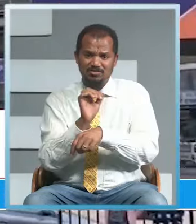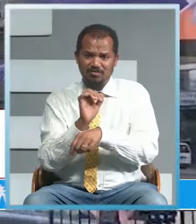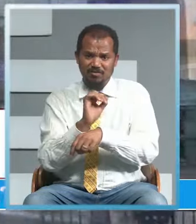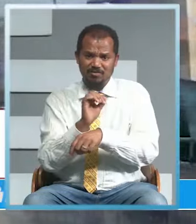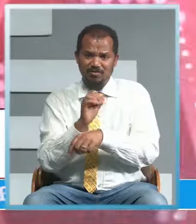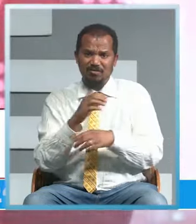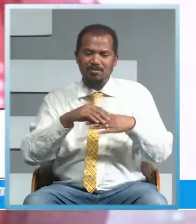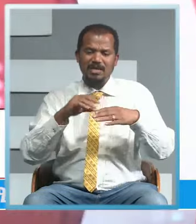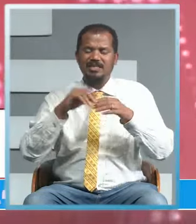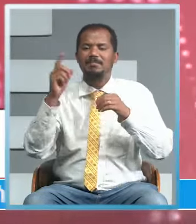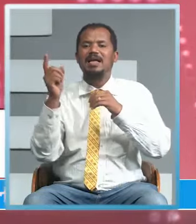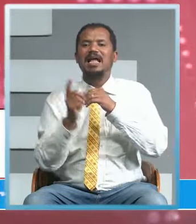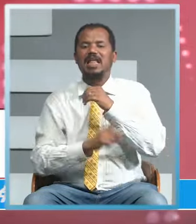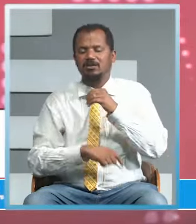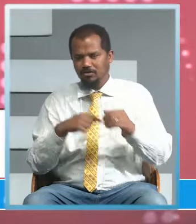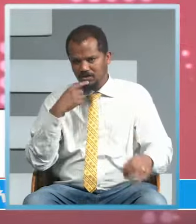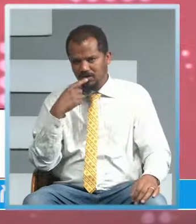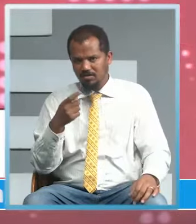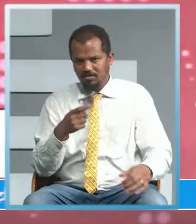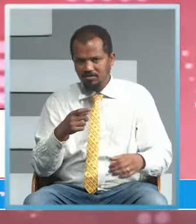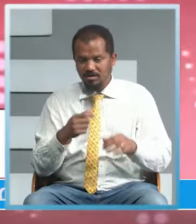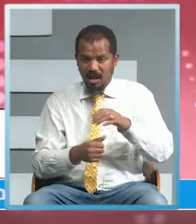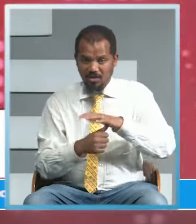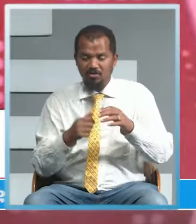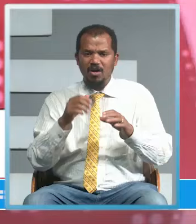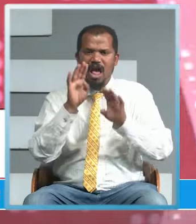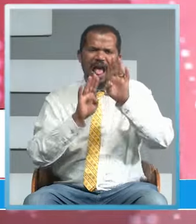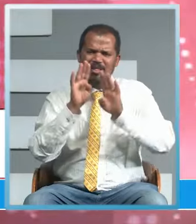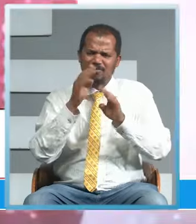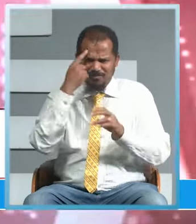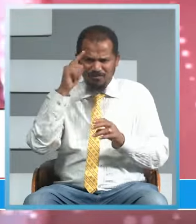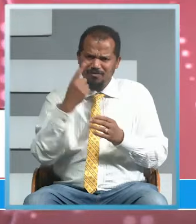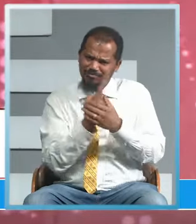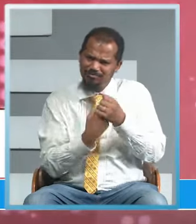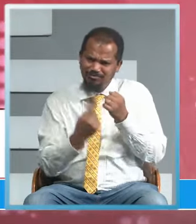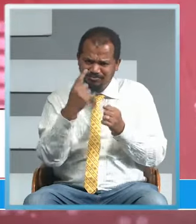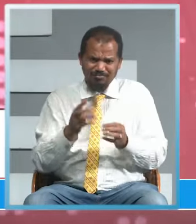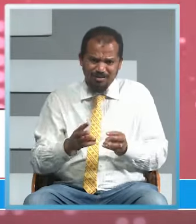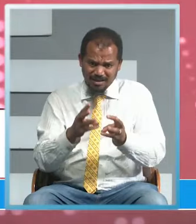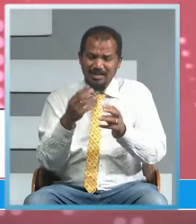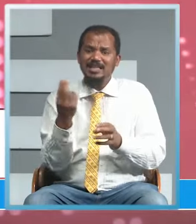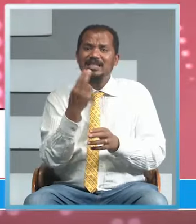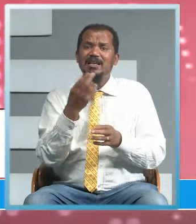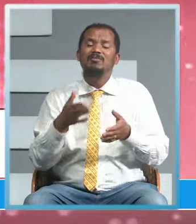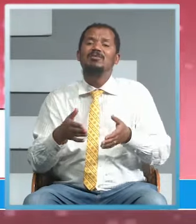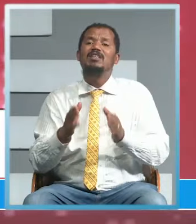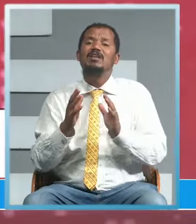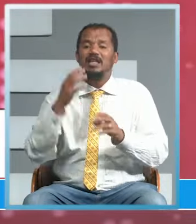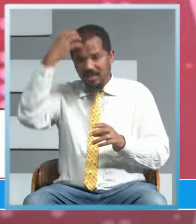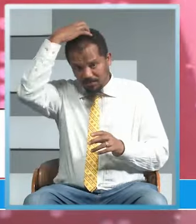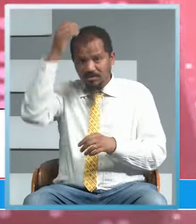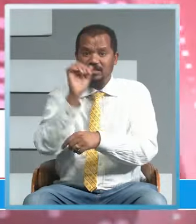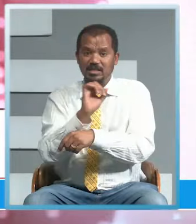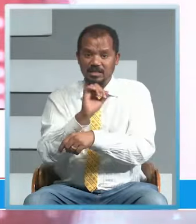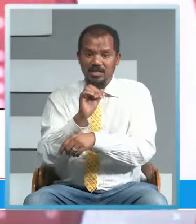18506 አሽከርካሪዎች በገንዘብ መቀጣታቸውን ተናግረዋል። ዳይሬክተሩ ለአውቶቡሶች የተለየውን መንገድ እንዲጠቀሙ